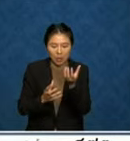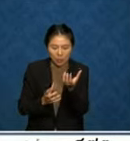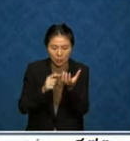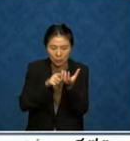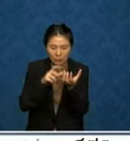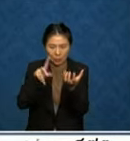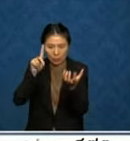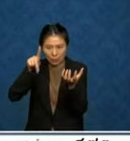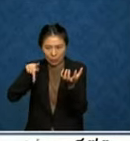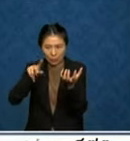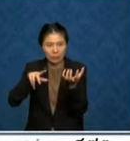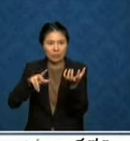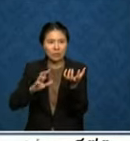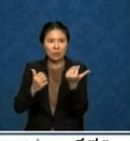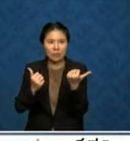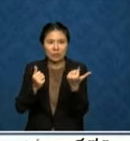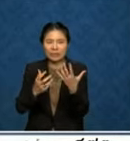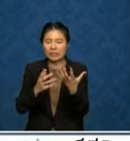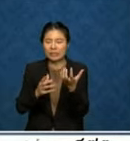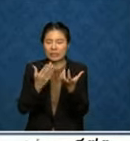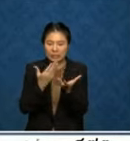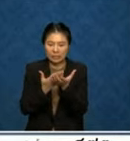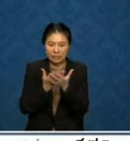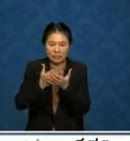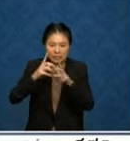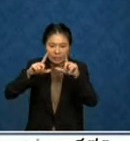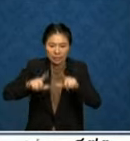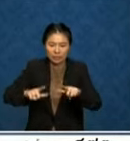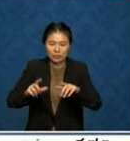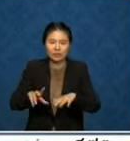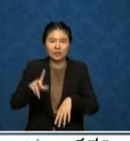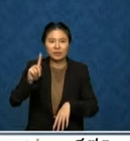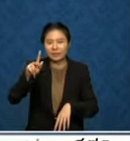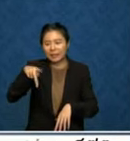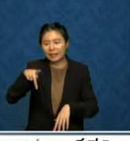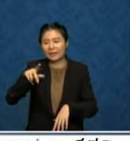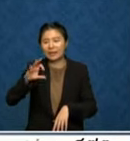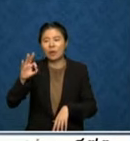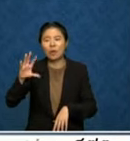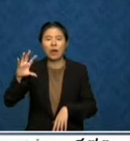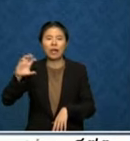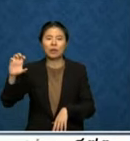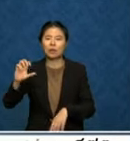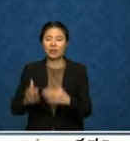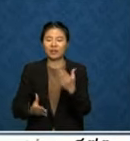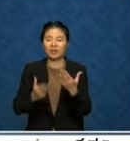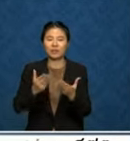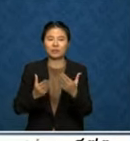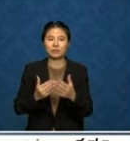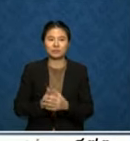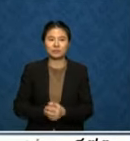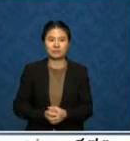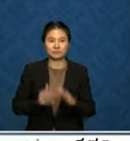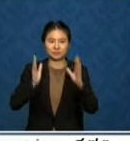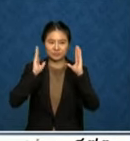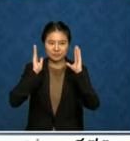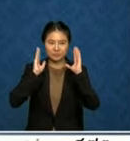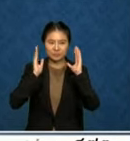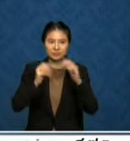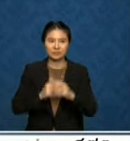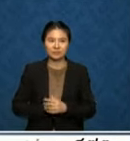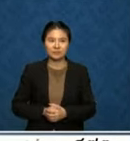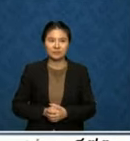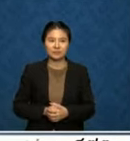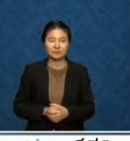นะฮะแต่ลดพิเศษวันนี้จาก 2,900 เหลือ 1,900 เหลือ500บ้างอะไรบ้างต่อไปครับ